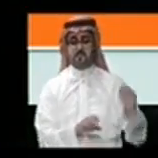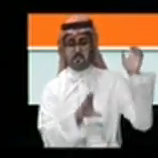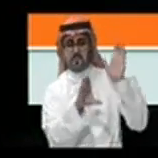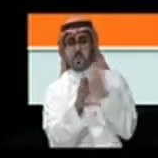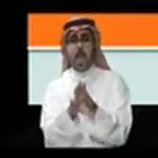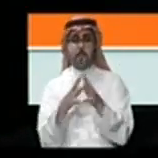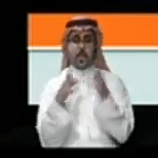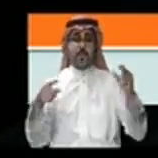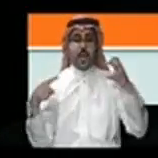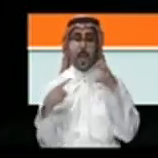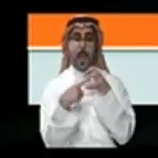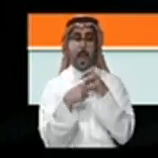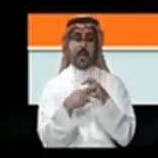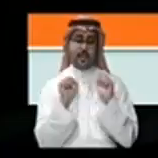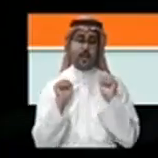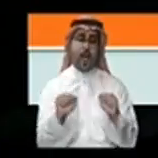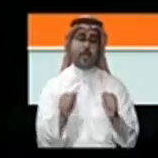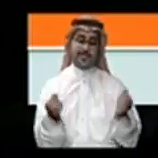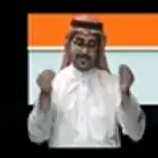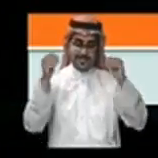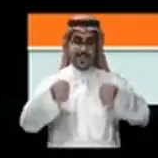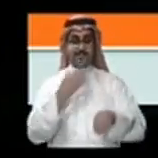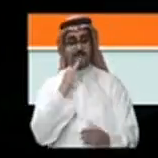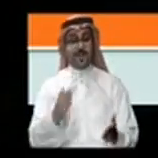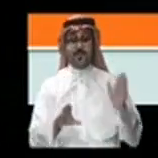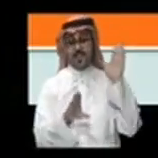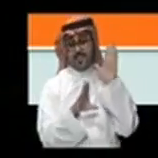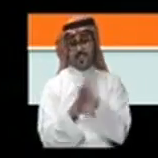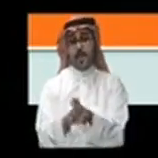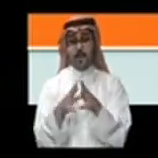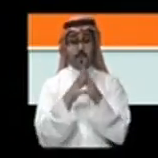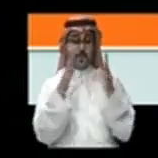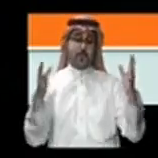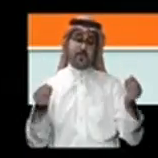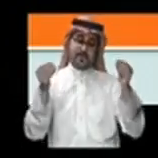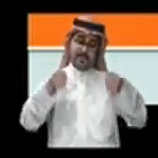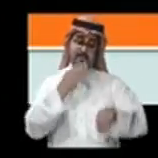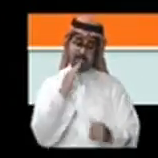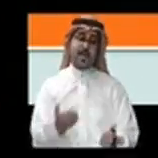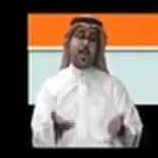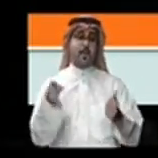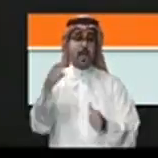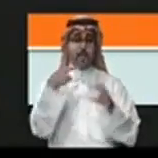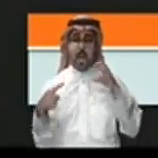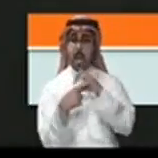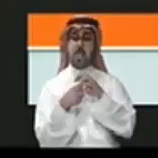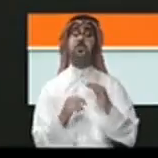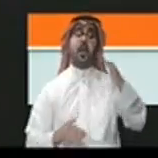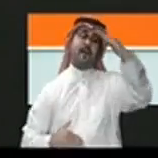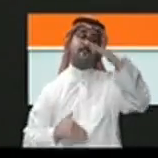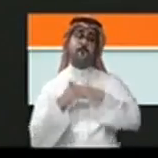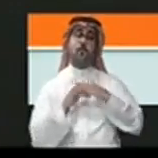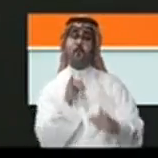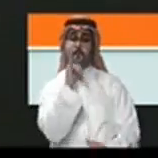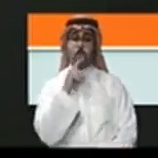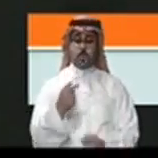عام والأندية بشكل خاص، مبينا أن هذا الدعم سيحقق الاكتفاء الذاتي لدى الأندية وسيسهم في